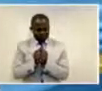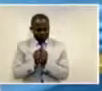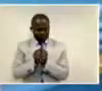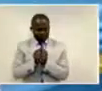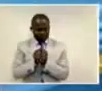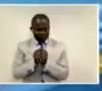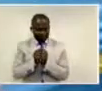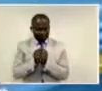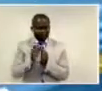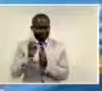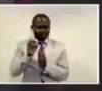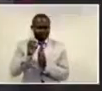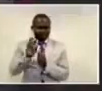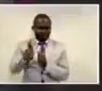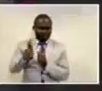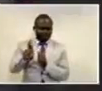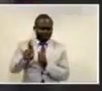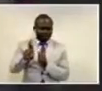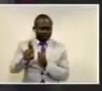cyangwa